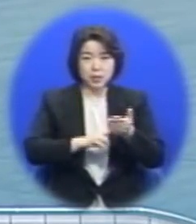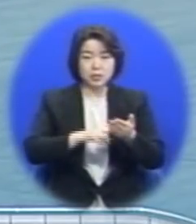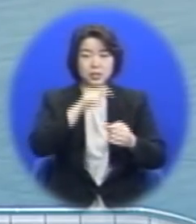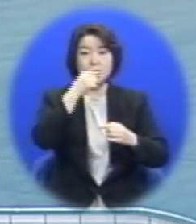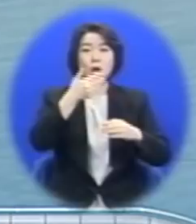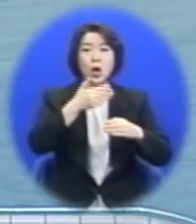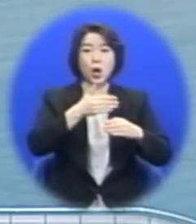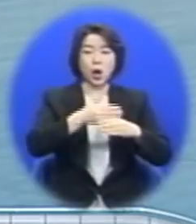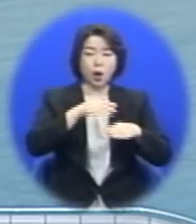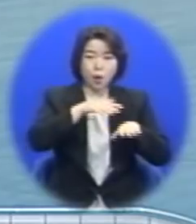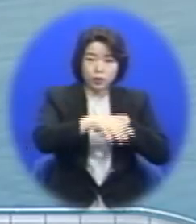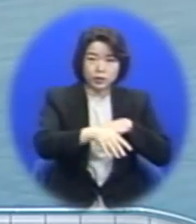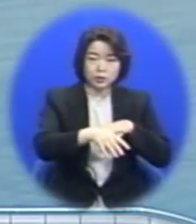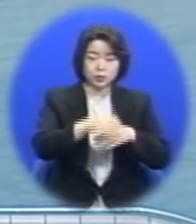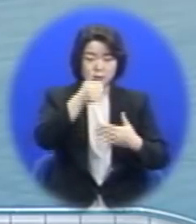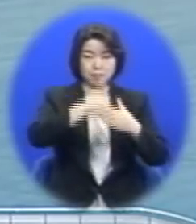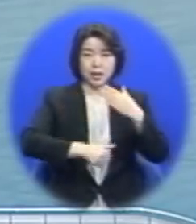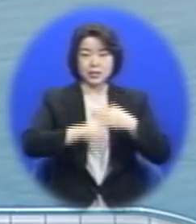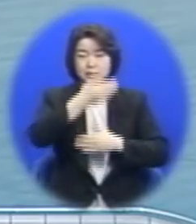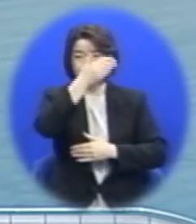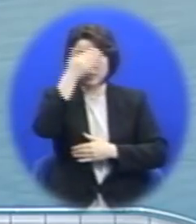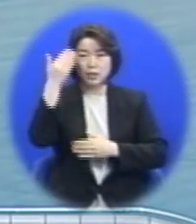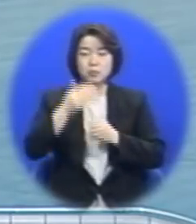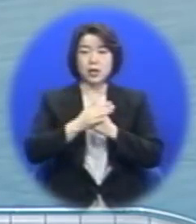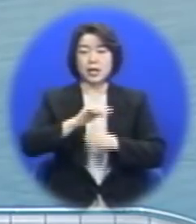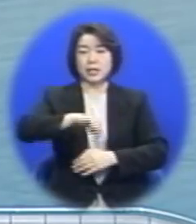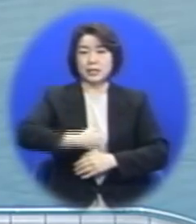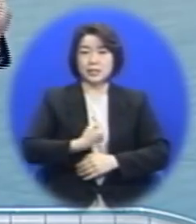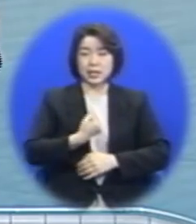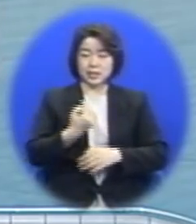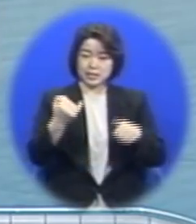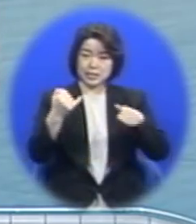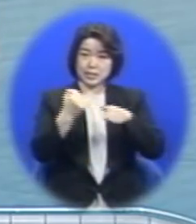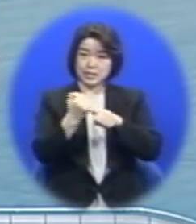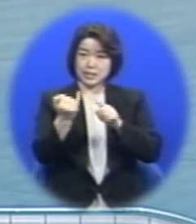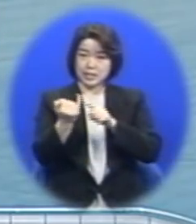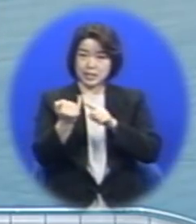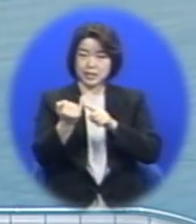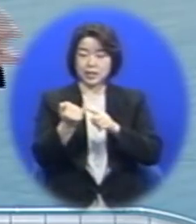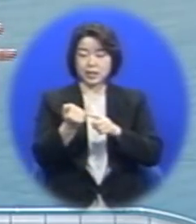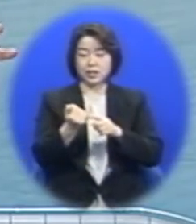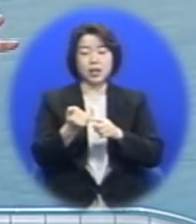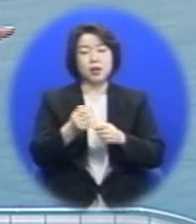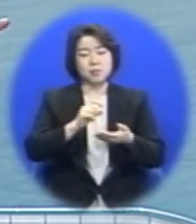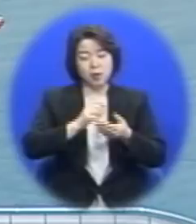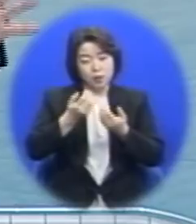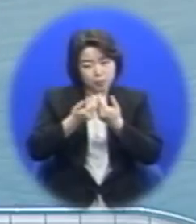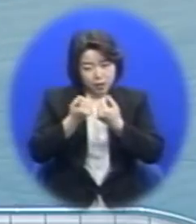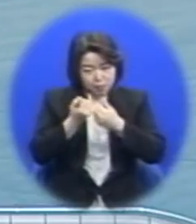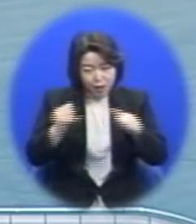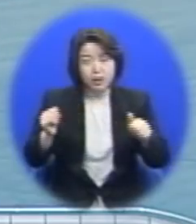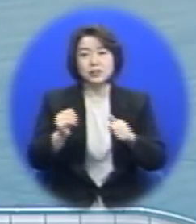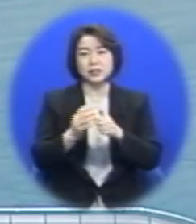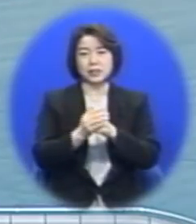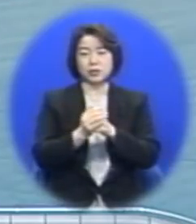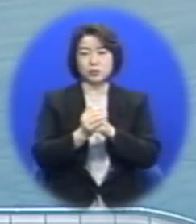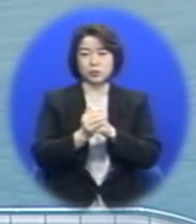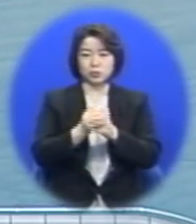공산주의에 빠진 청년이 자기 애인에게 헤어지자고 하면서 쓴 편지의